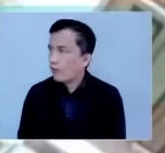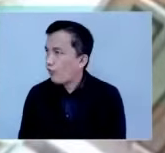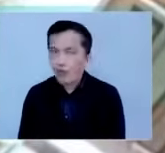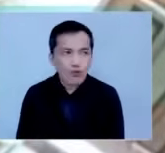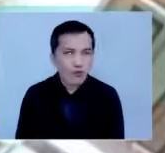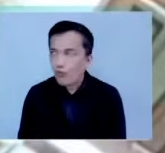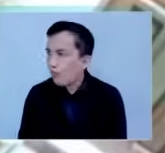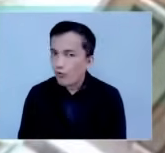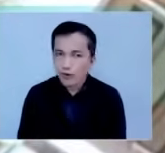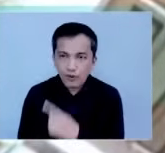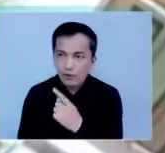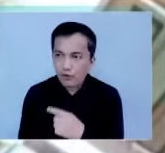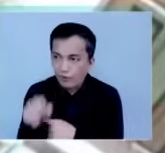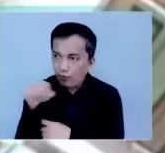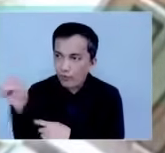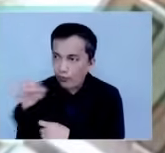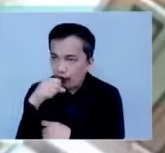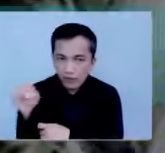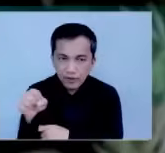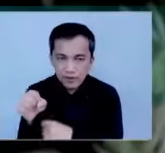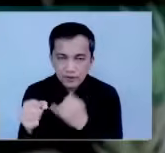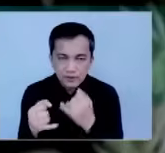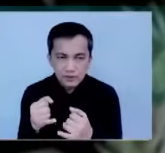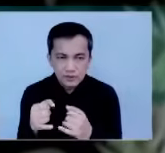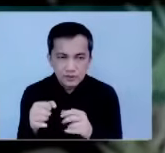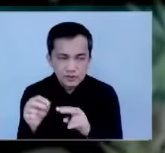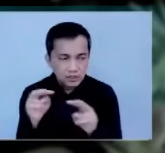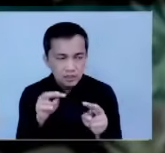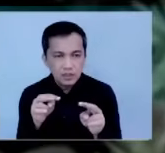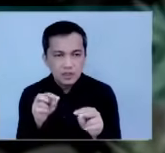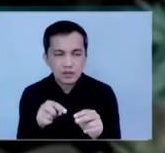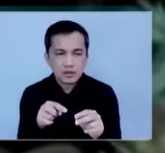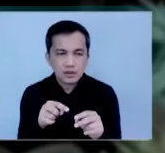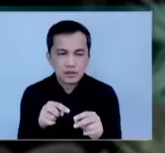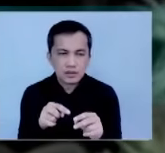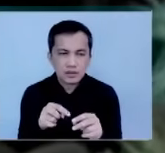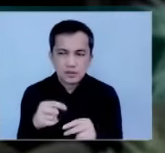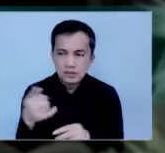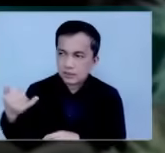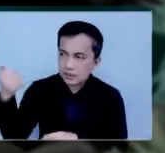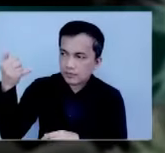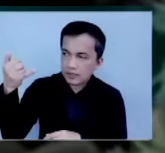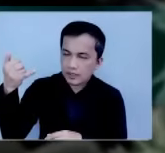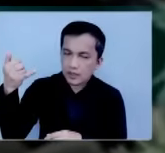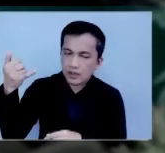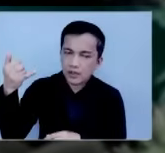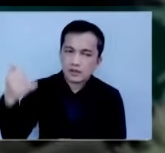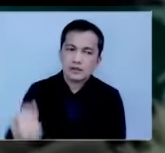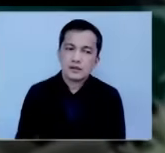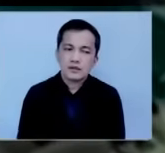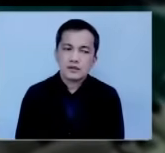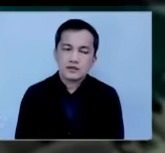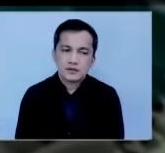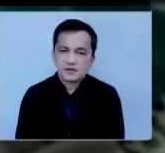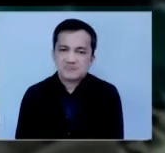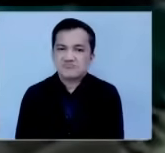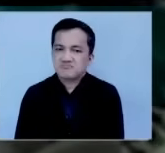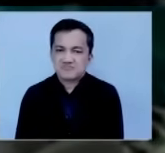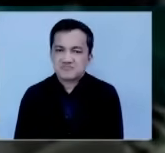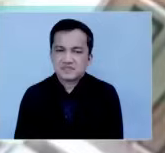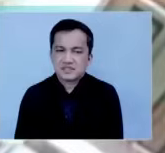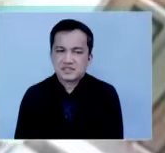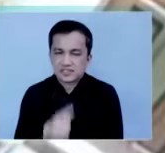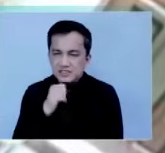mga Kawatan hanggang sa napansin ng isa sa kanila ang camerang nakatutok sa kanila pero hindi sila